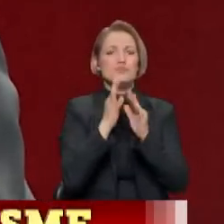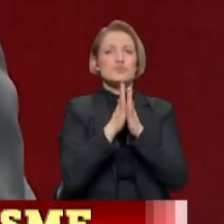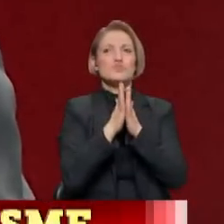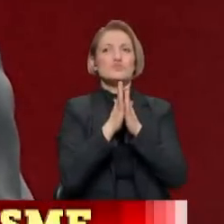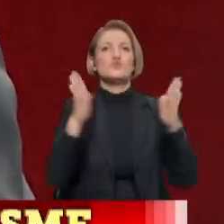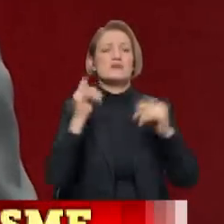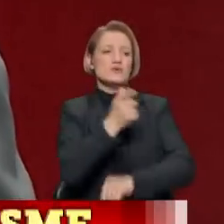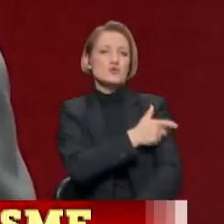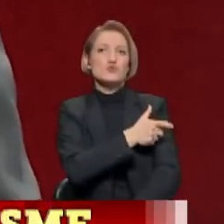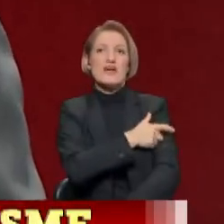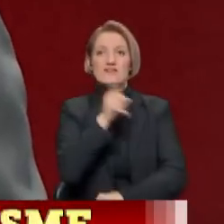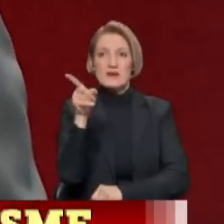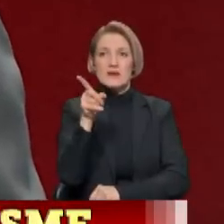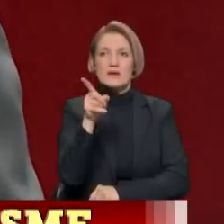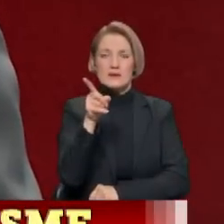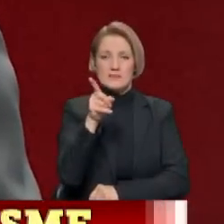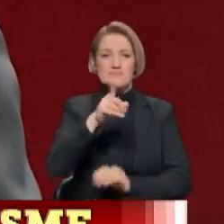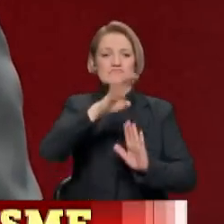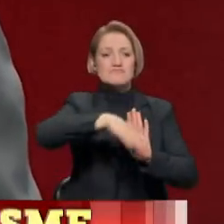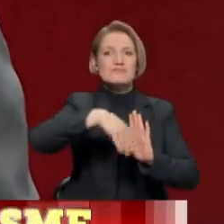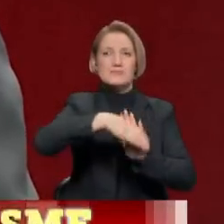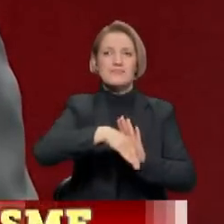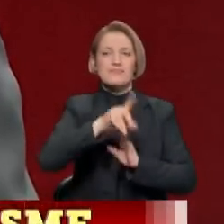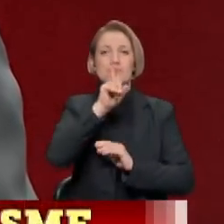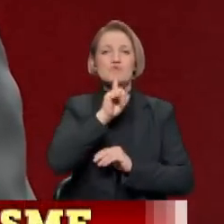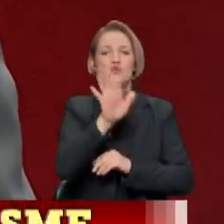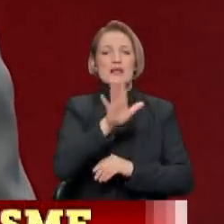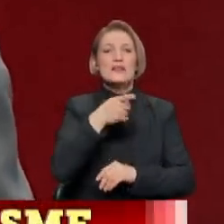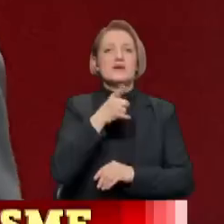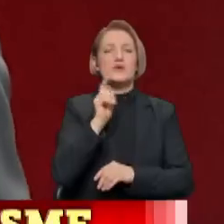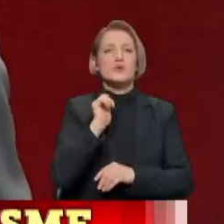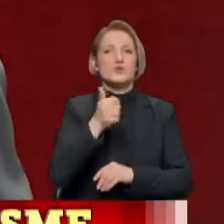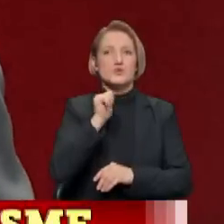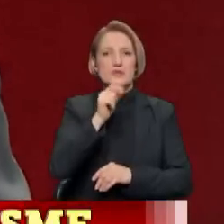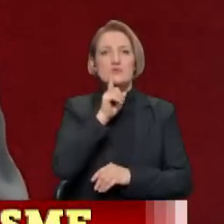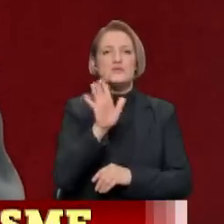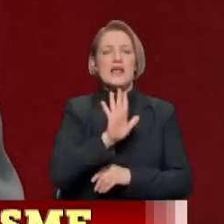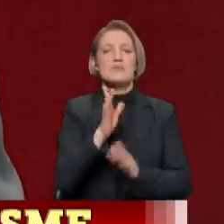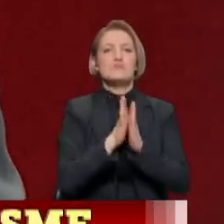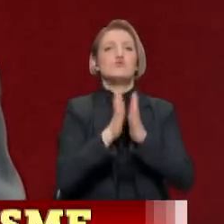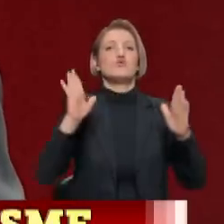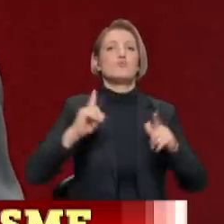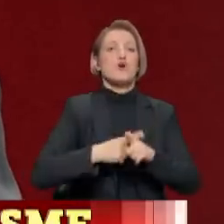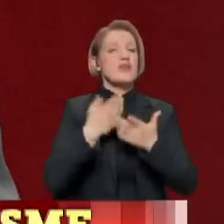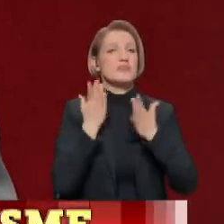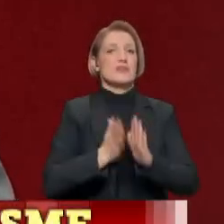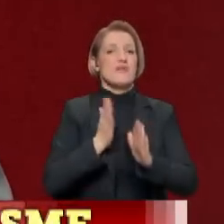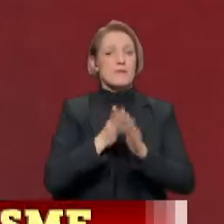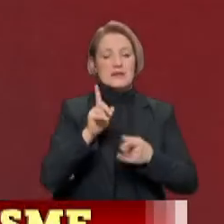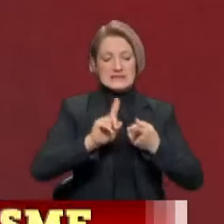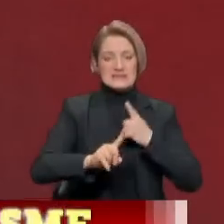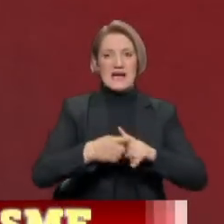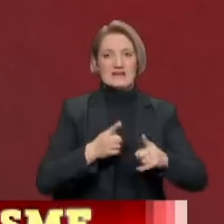huzur evinin temelini atıyor. 150 günde 150 büyük proje devam ediyor. Siz... Peki, yani